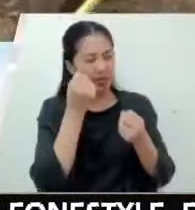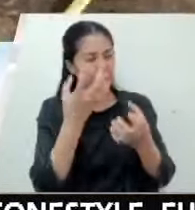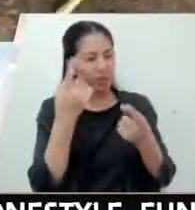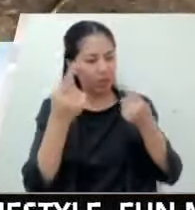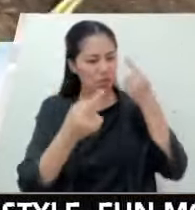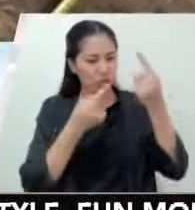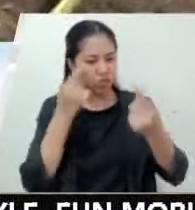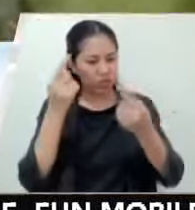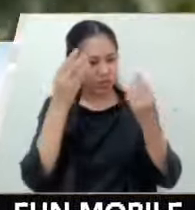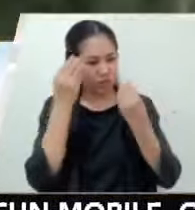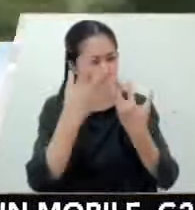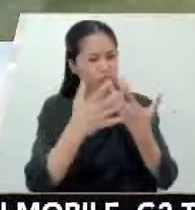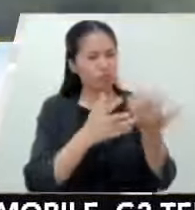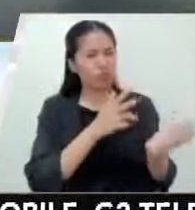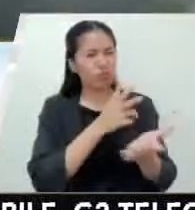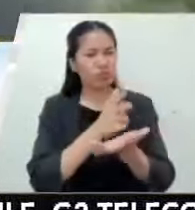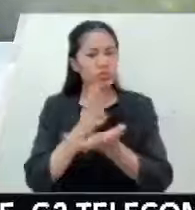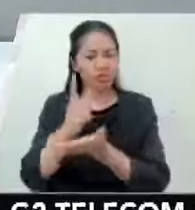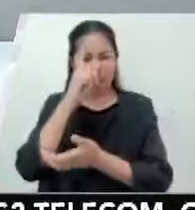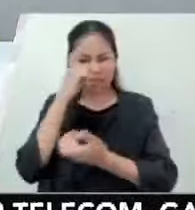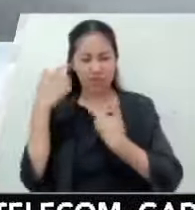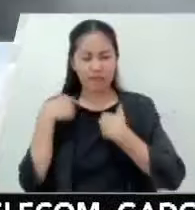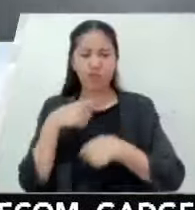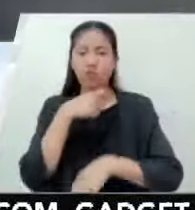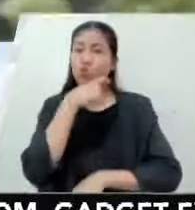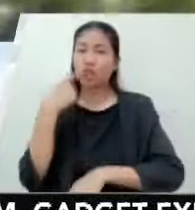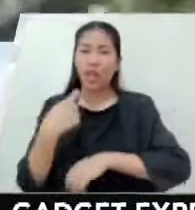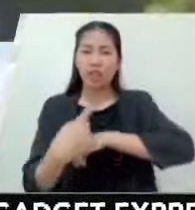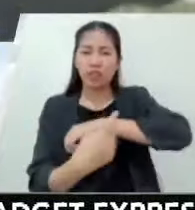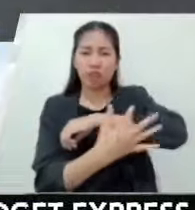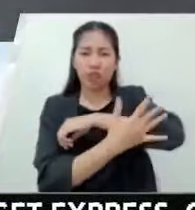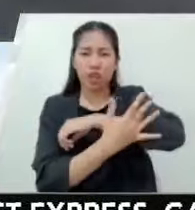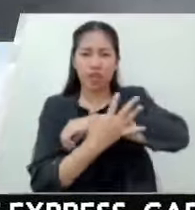sa area na yan. Matagal na raw pong pinapansin ito.